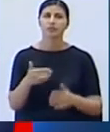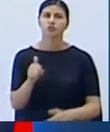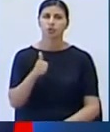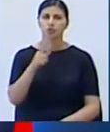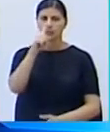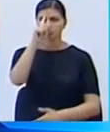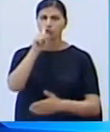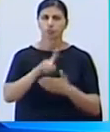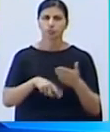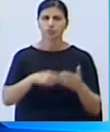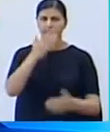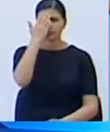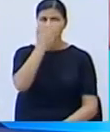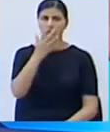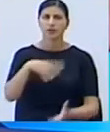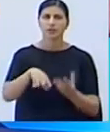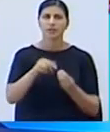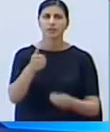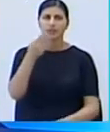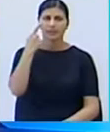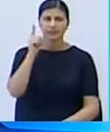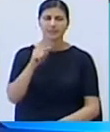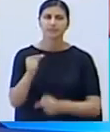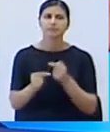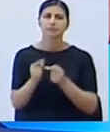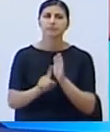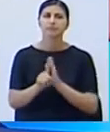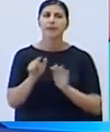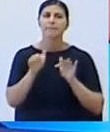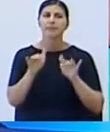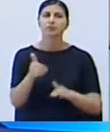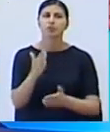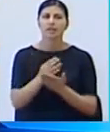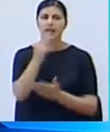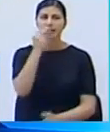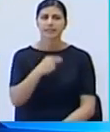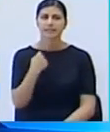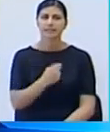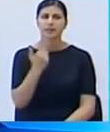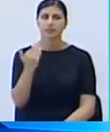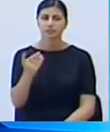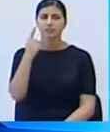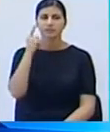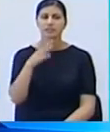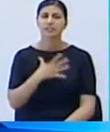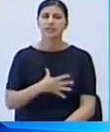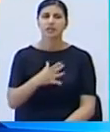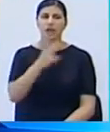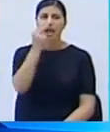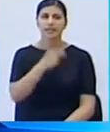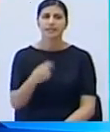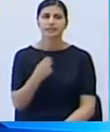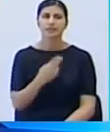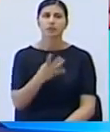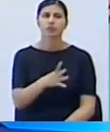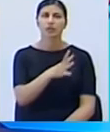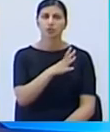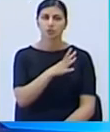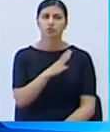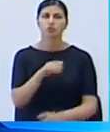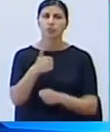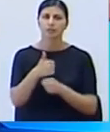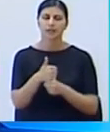მორწმუნე საზოგადოება და ყველა მისის ჩვენი ფესვები საიდანაც მოდის ეკლესიური ფესვები და მიგვაჩნია რომ საქართველოს ეკლესია უნდა იყოს